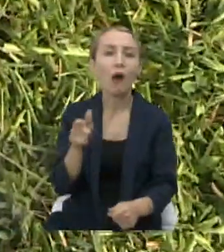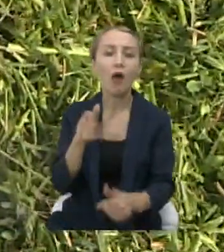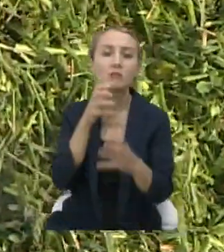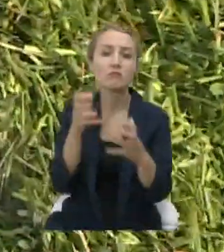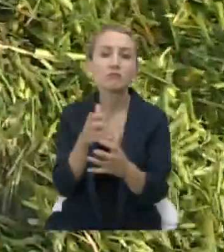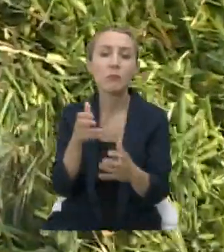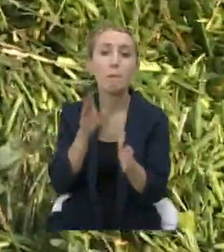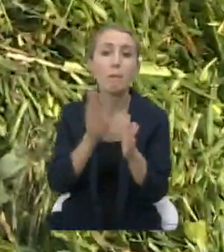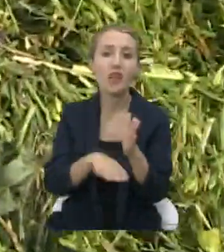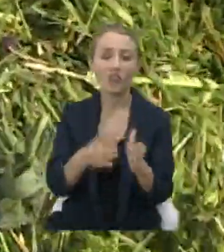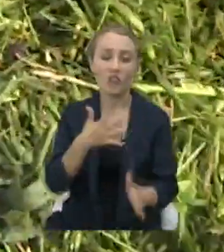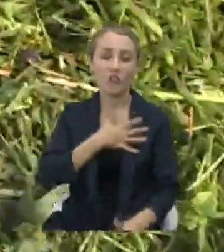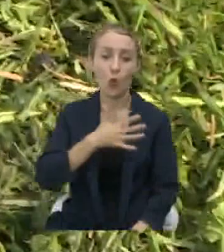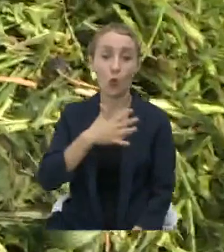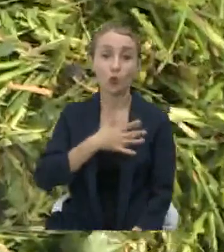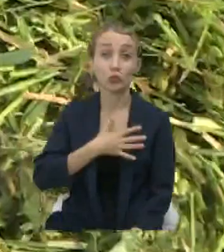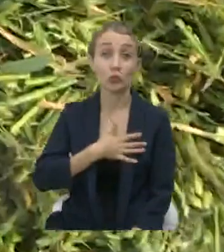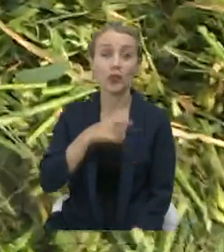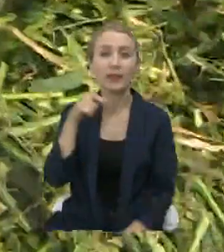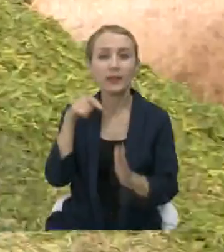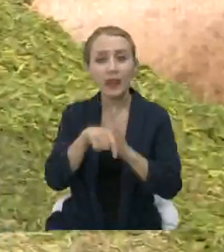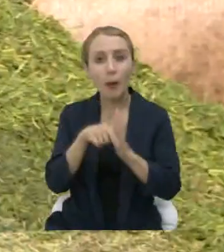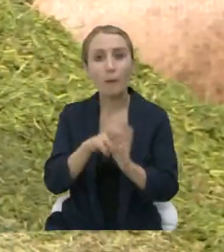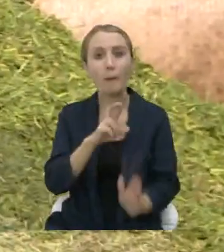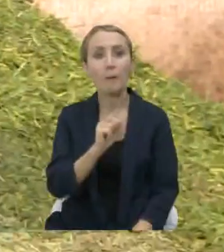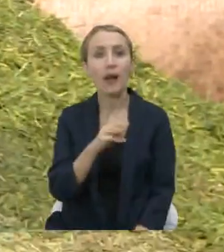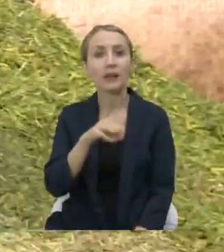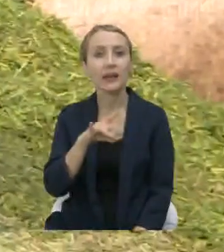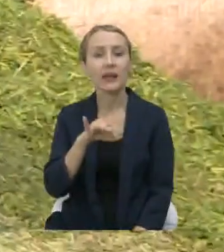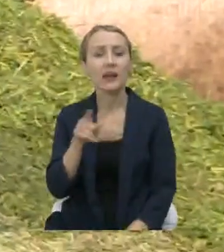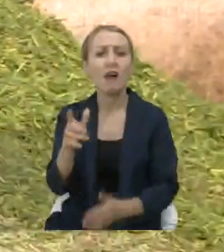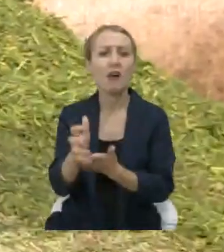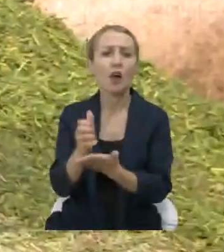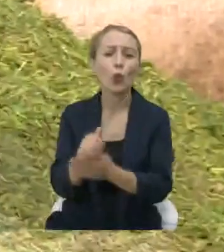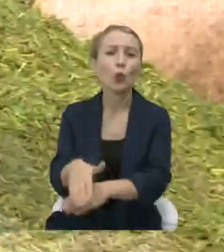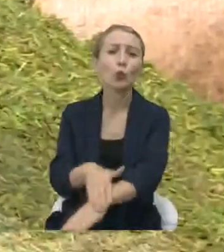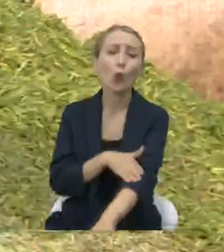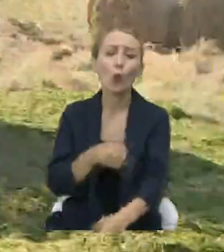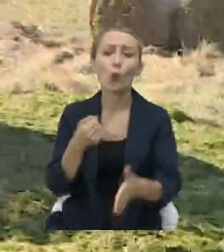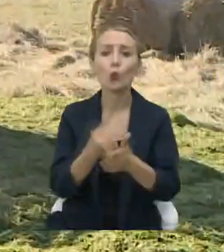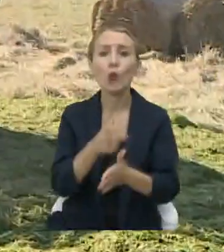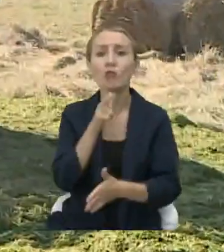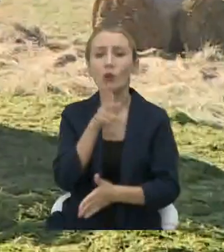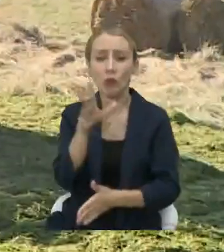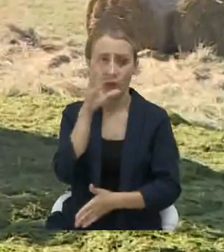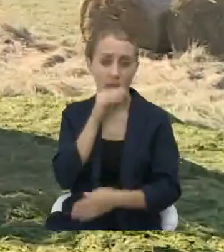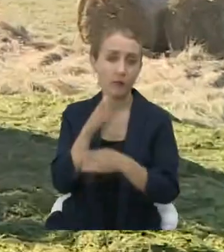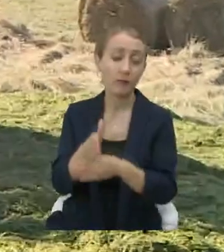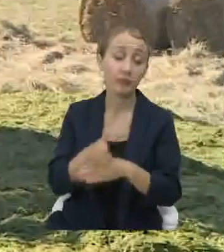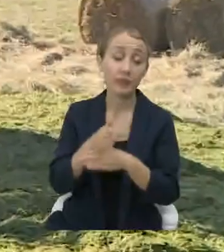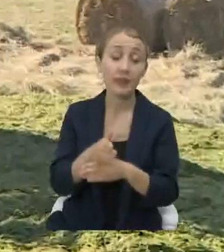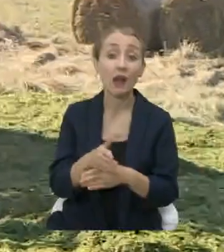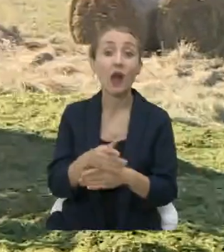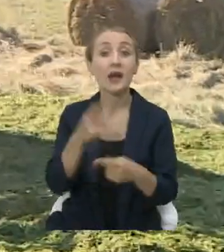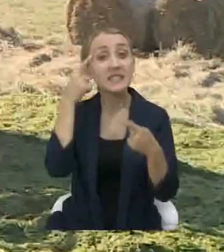доступа воздуха. Высокая концентрация бактерий позволяет консервировать припасы надолго, до 3 лет. Соблюдение технологии заготовки